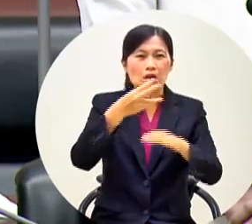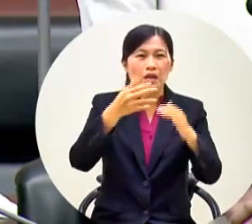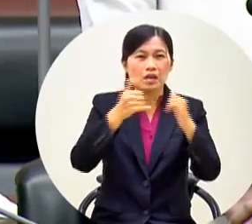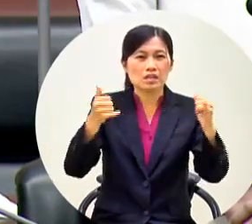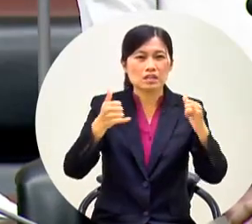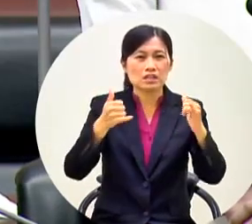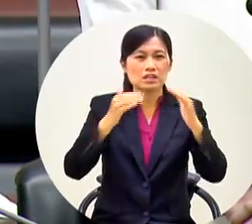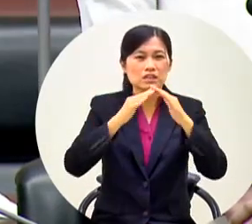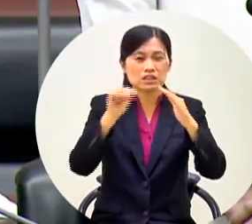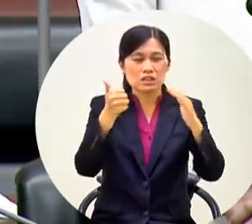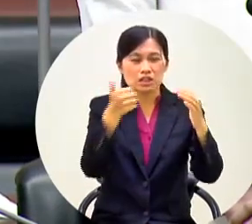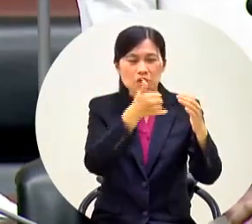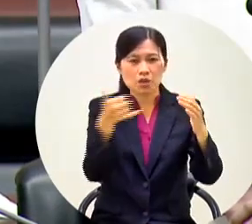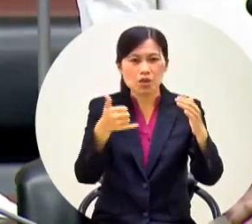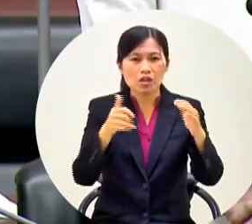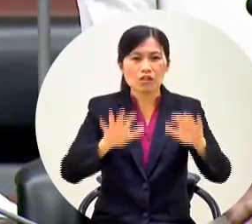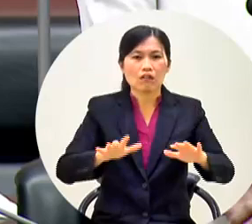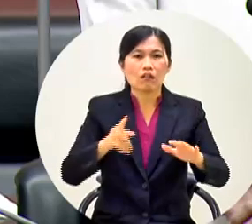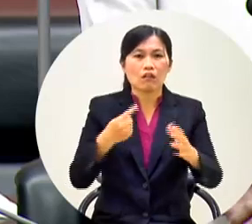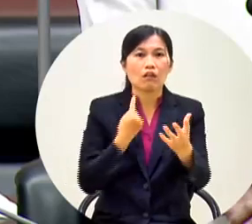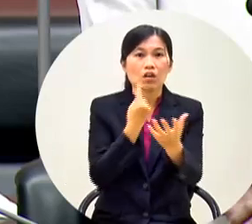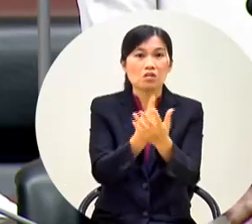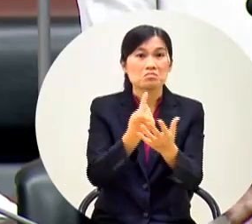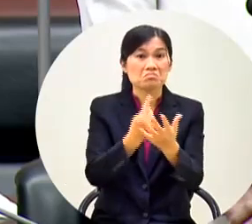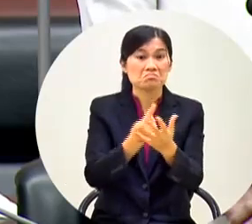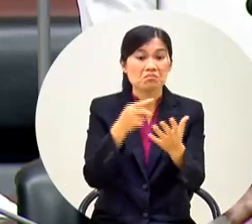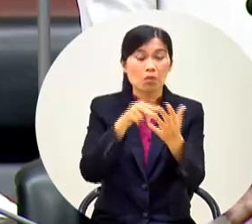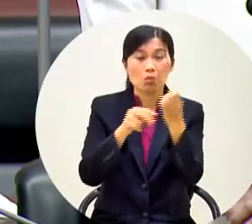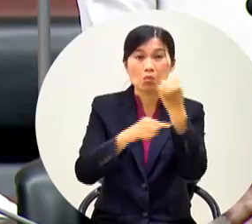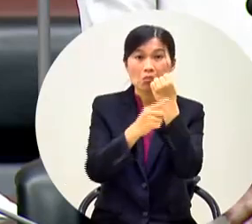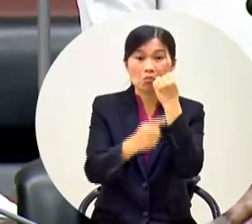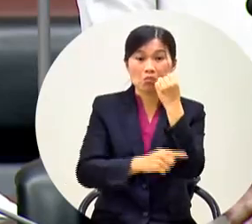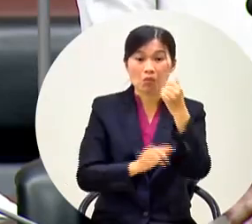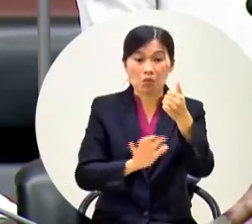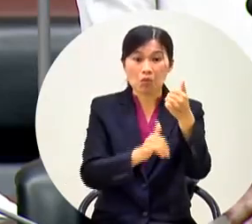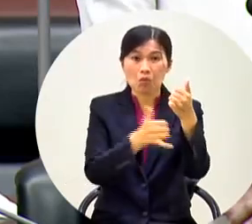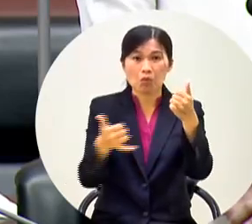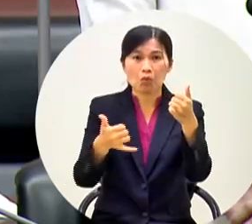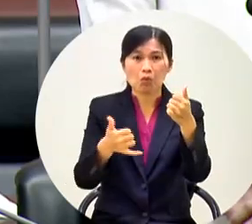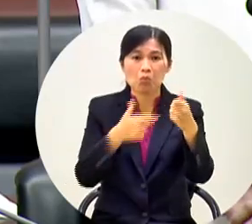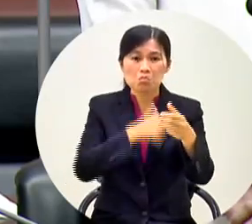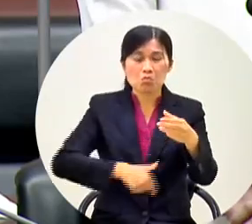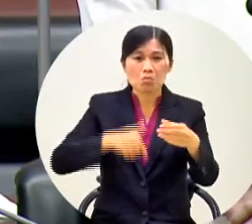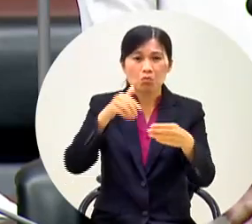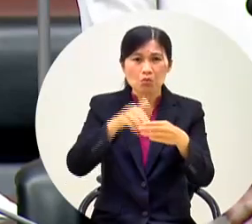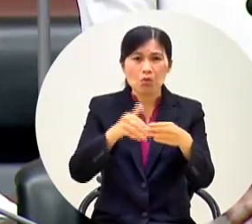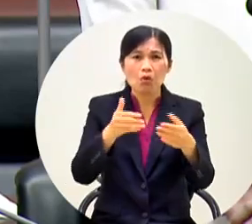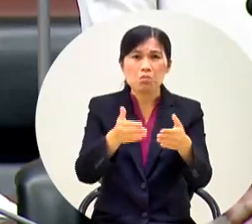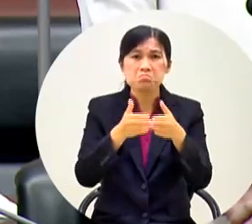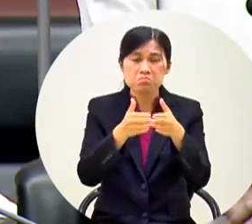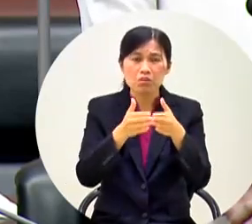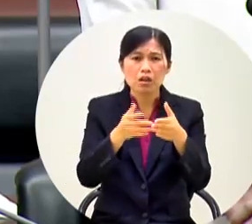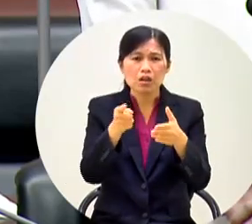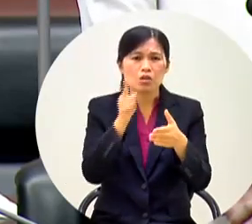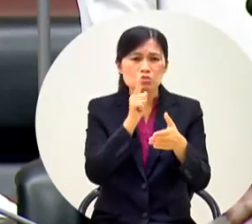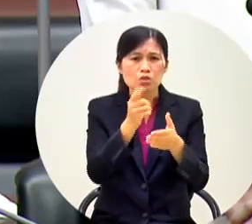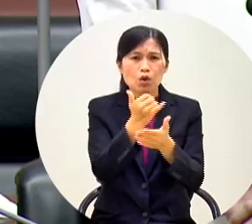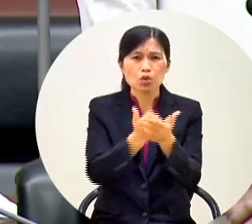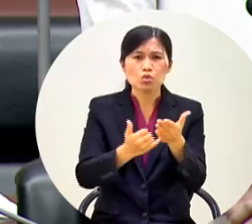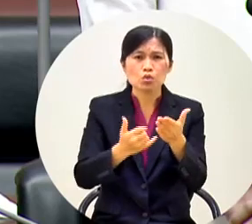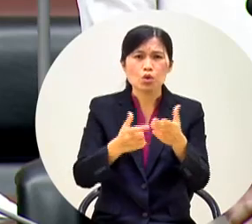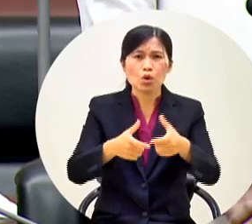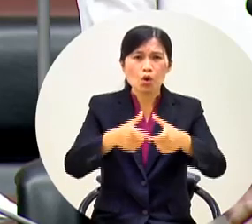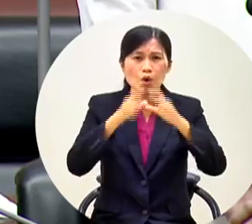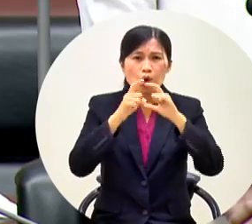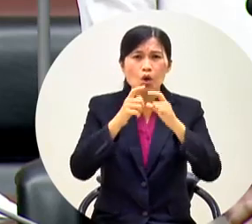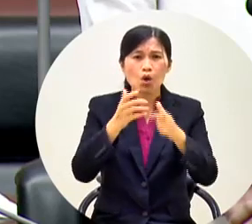员。他说的退回总预算，昨天民进党团没有人要求退回总预算，我们只